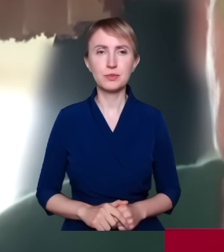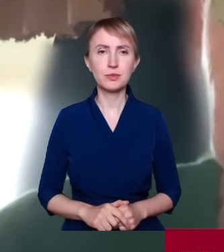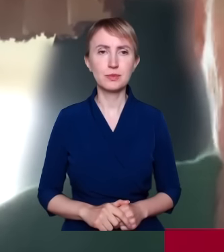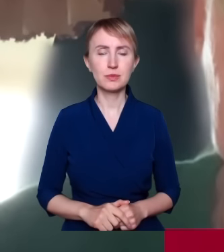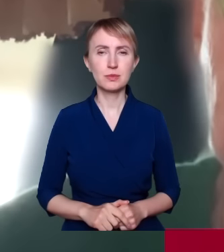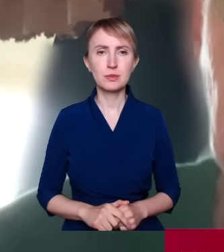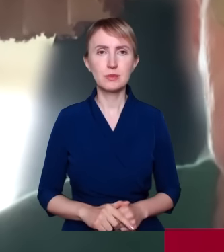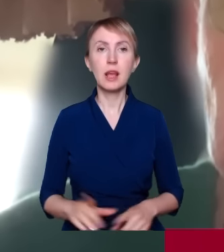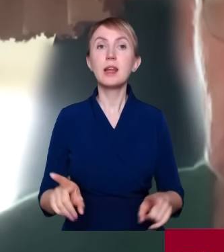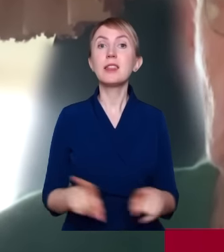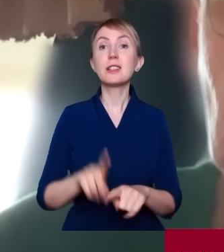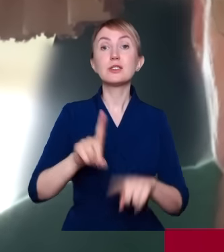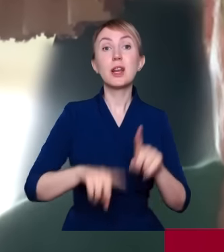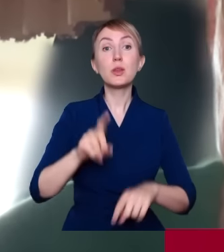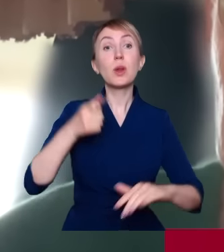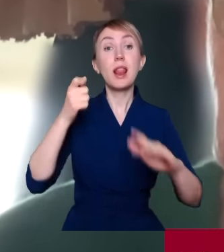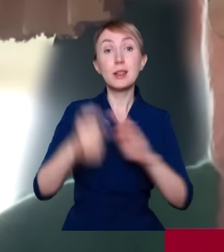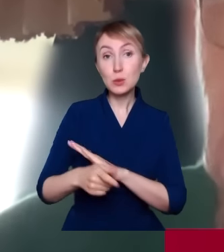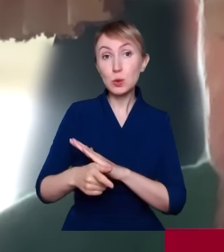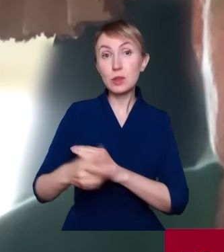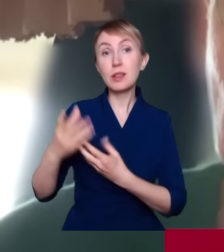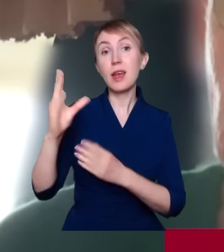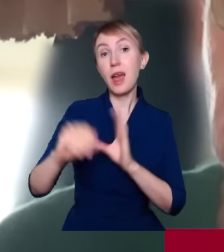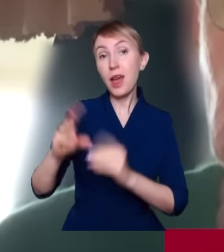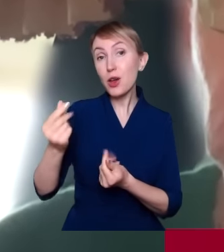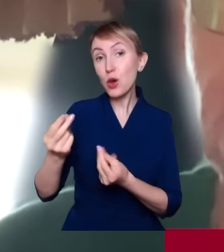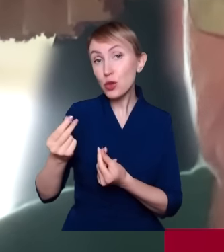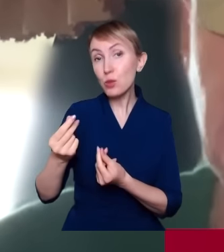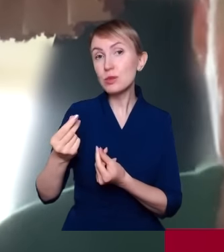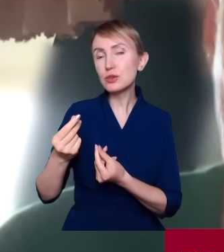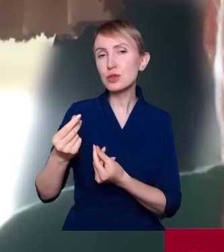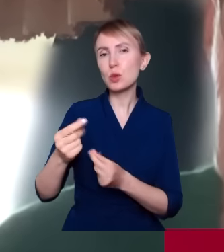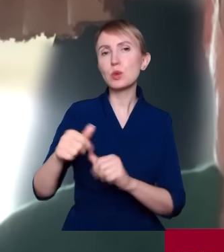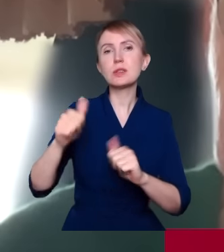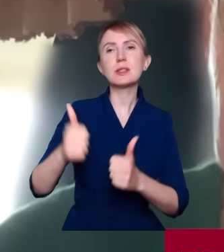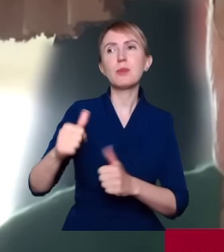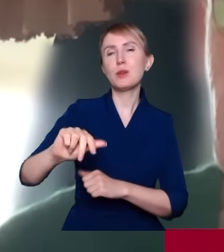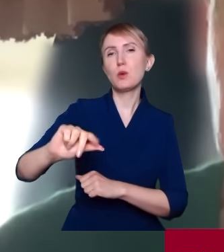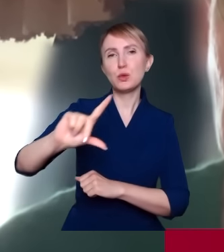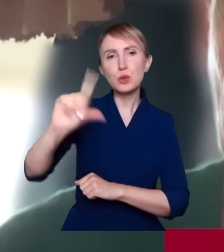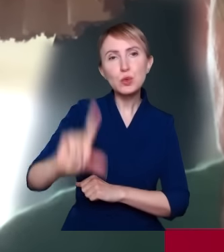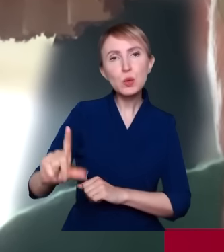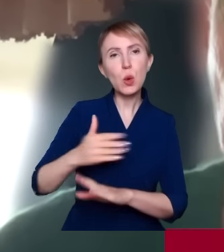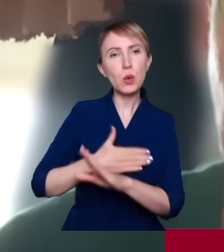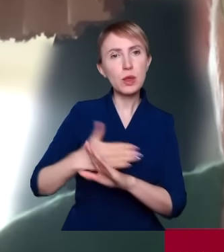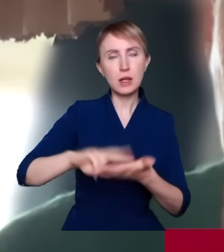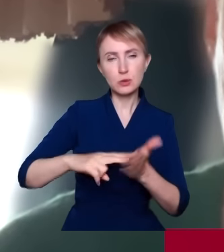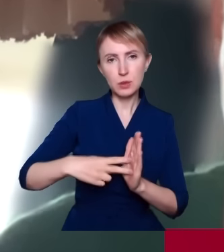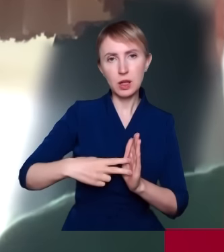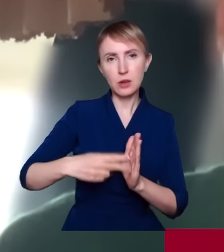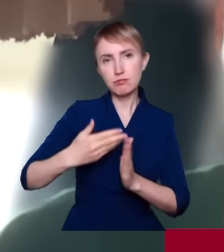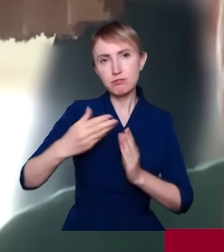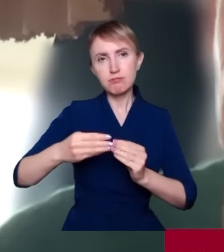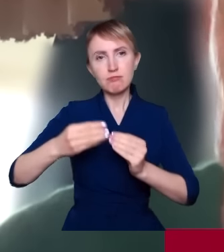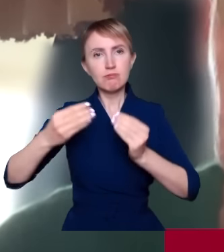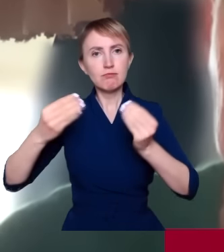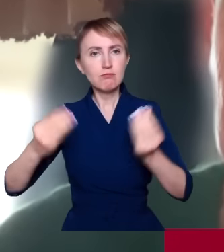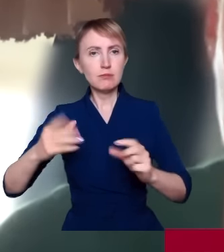naturalnie konsekwencje ekonomiczne dla stabilności złotówki, dla dalszej perspektywy rozwojowej państwa,